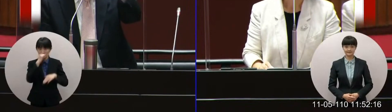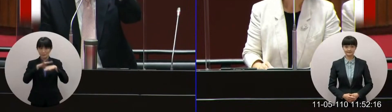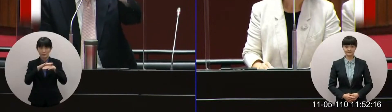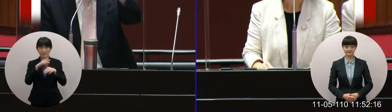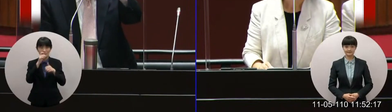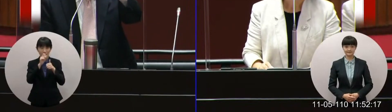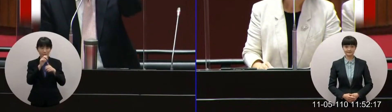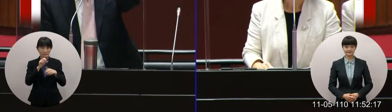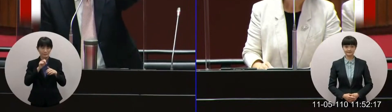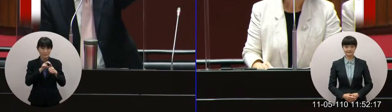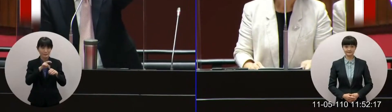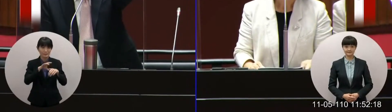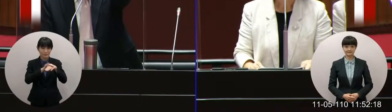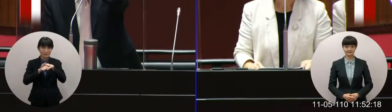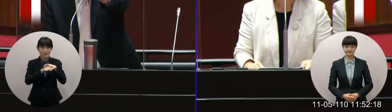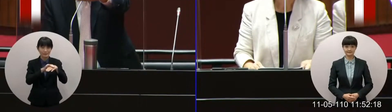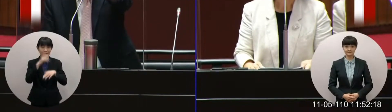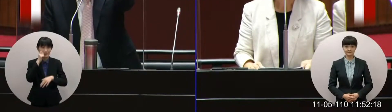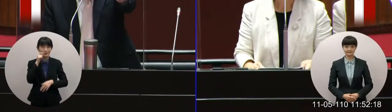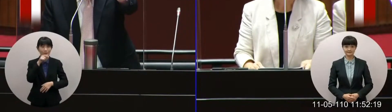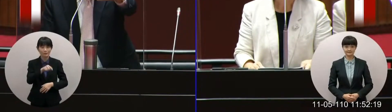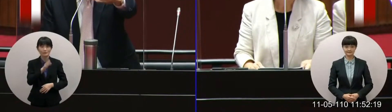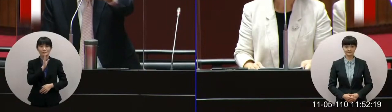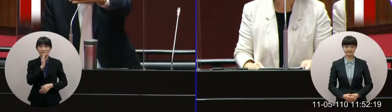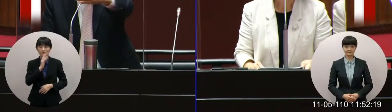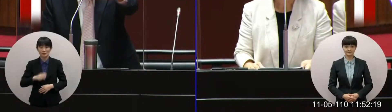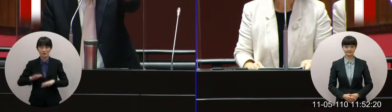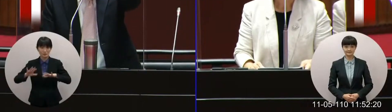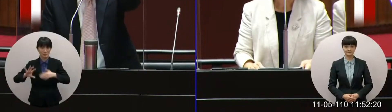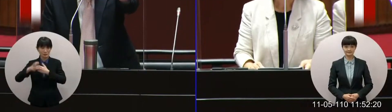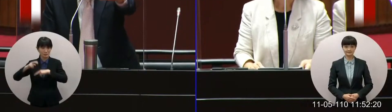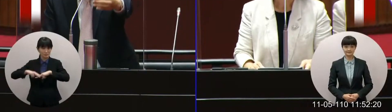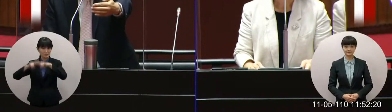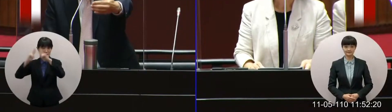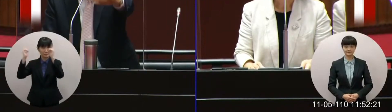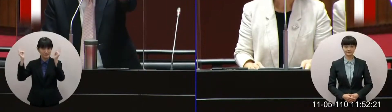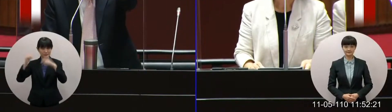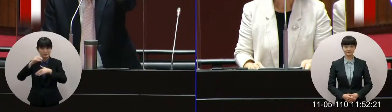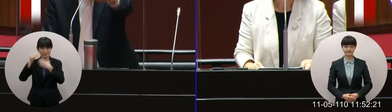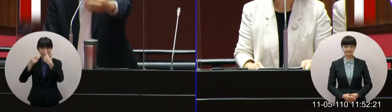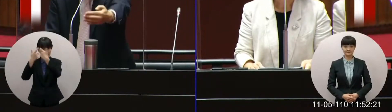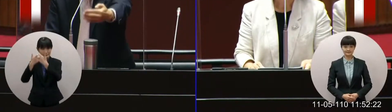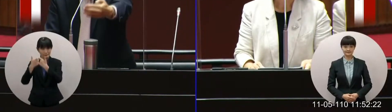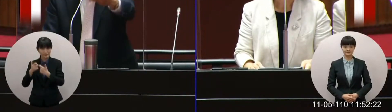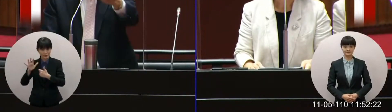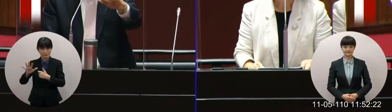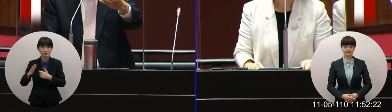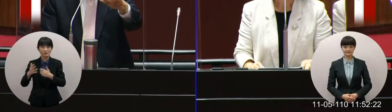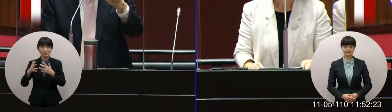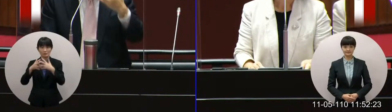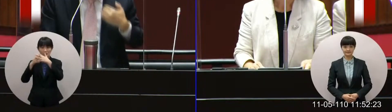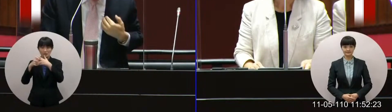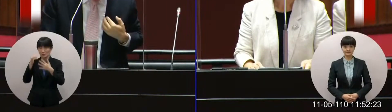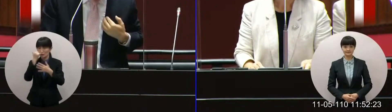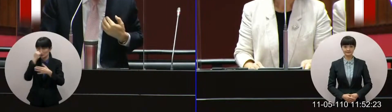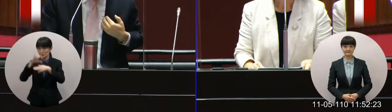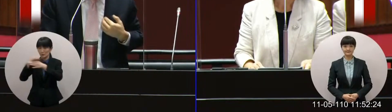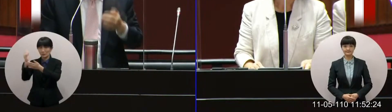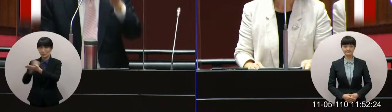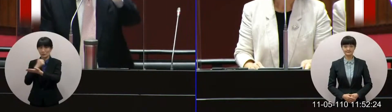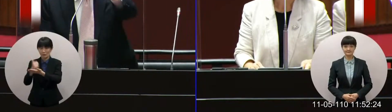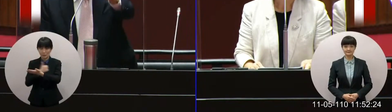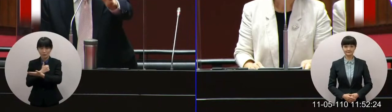总统开放说符合国际安全标准的美国猪肉进